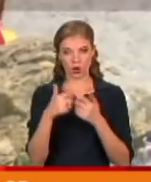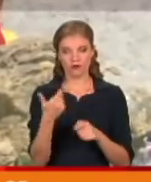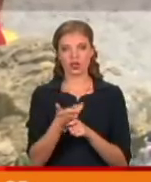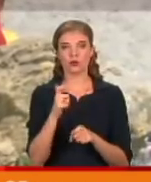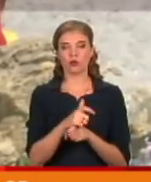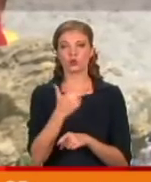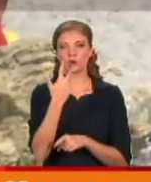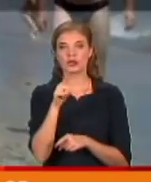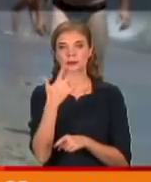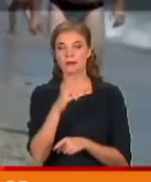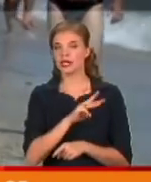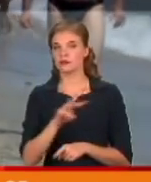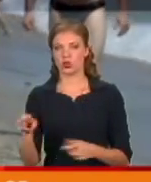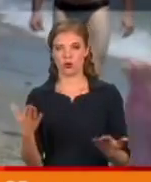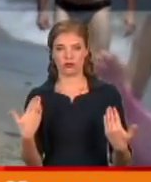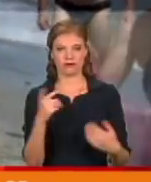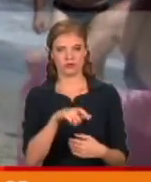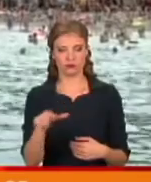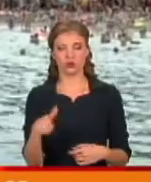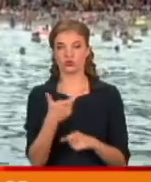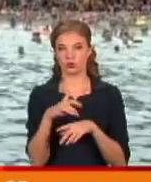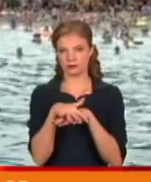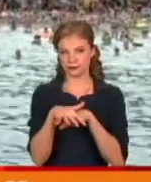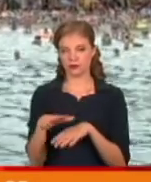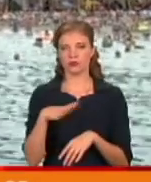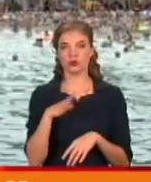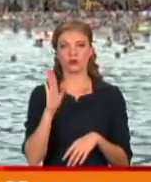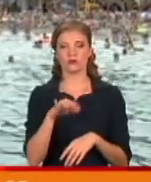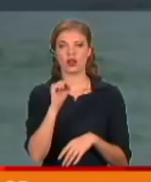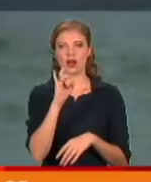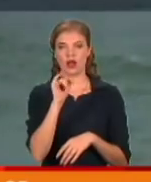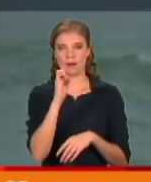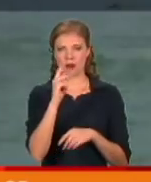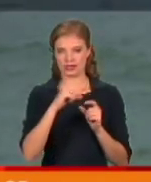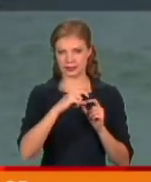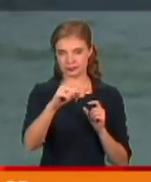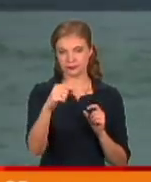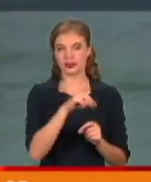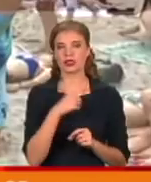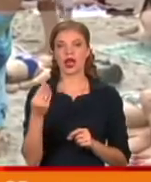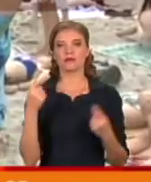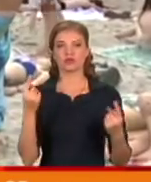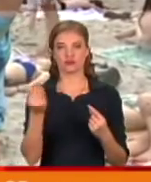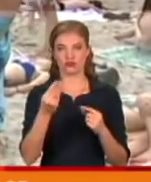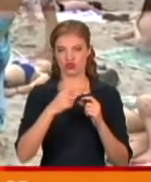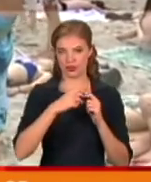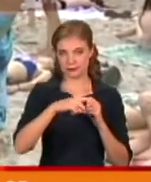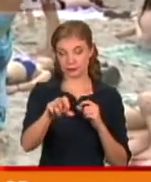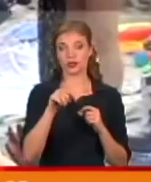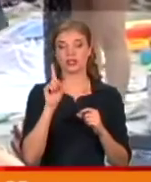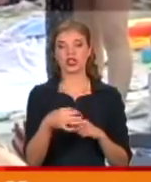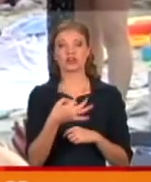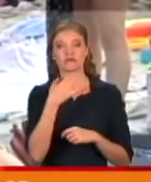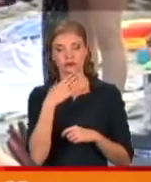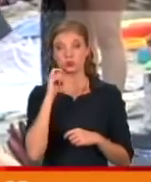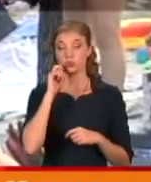понад 3,5 мільйони відпочивальників. Надто людно було на Арабатській стрілці, найбільшій піщаній косі Європи. Також